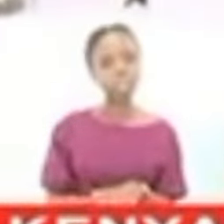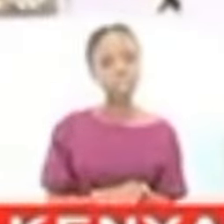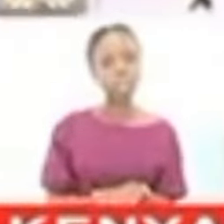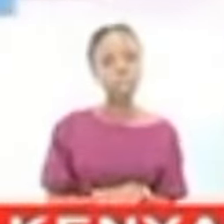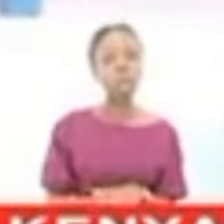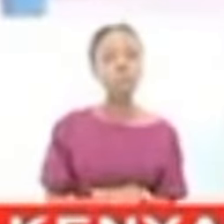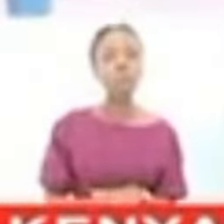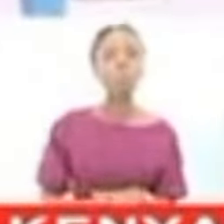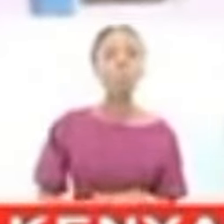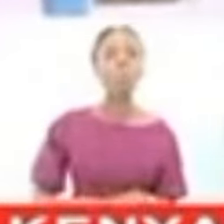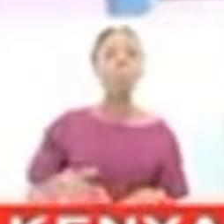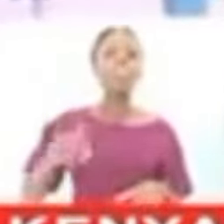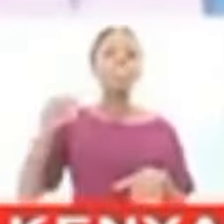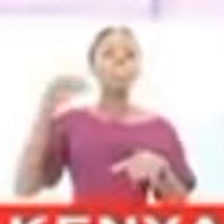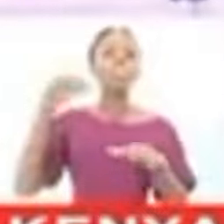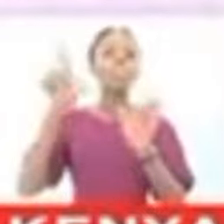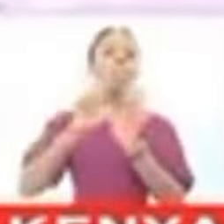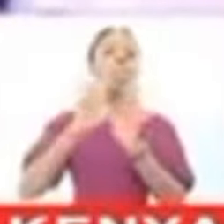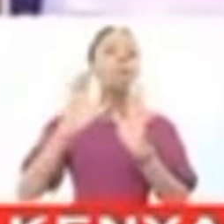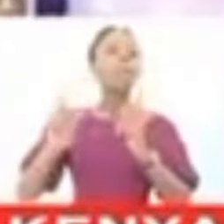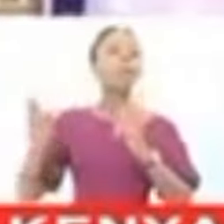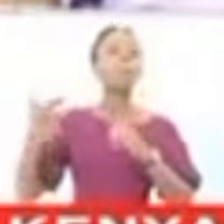Wakili alipokuja nikamuuliza